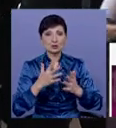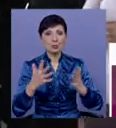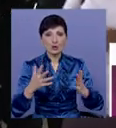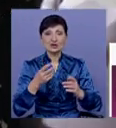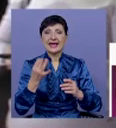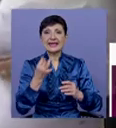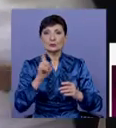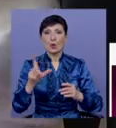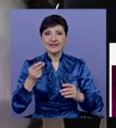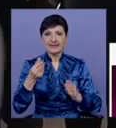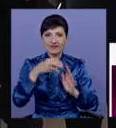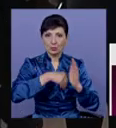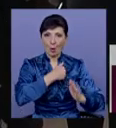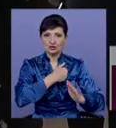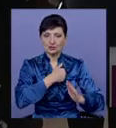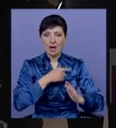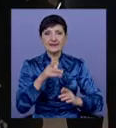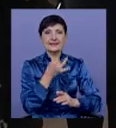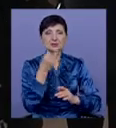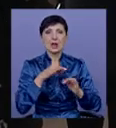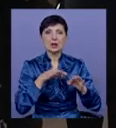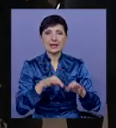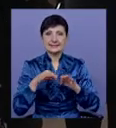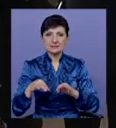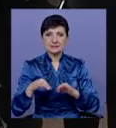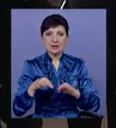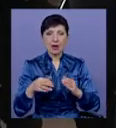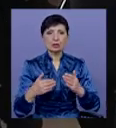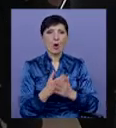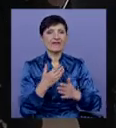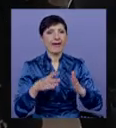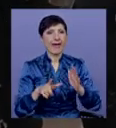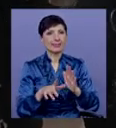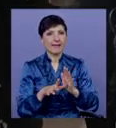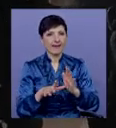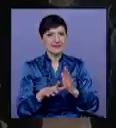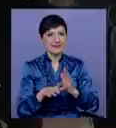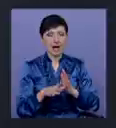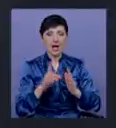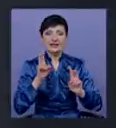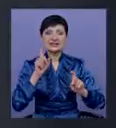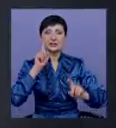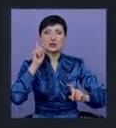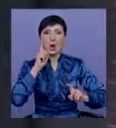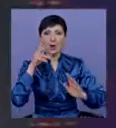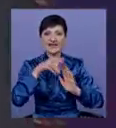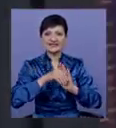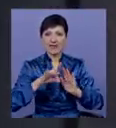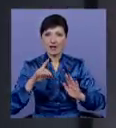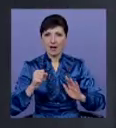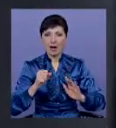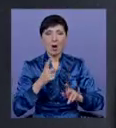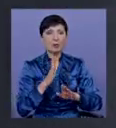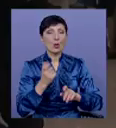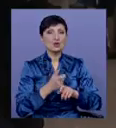инвесторы интересуются такими секторами, как логистики, новая энергетика, зеленая сфера. Очень интересно